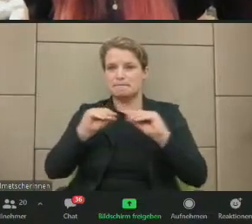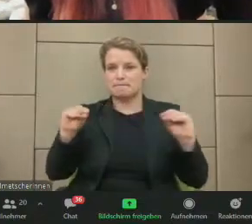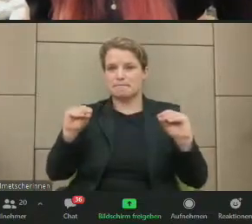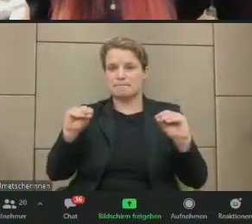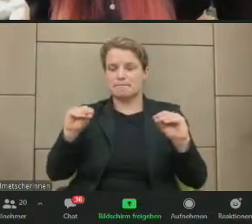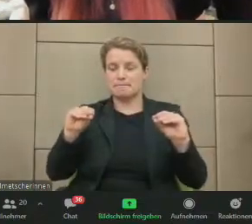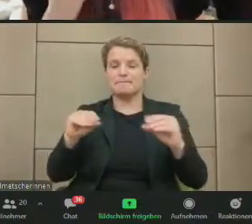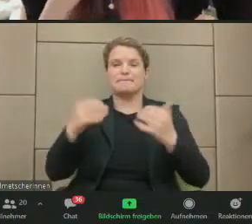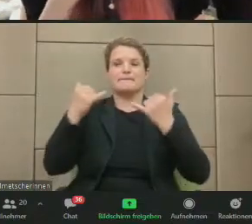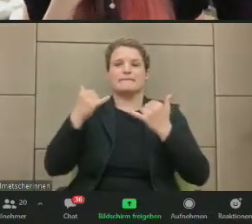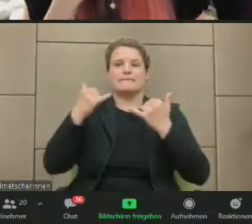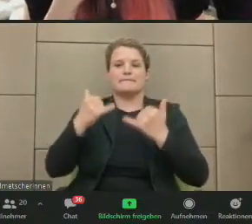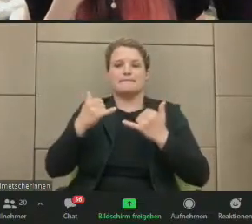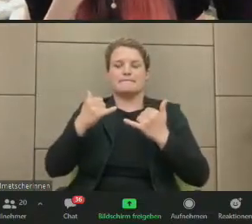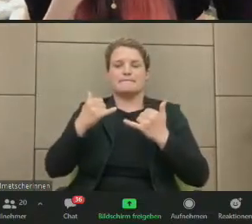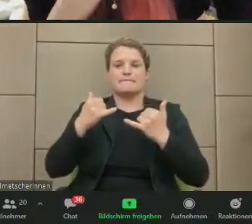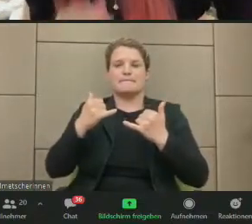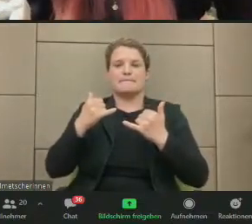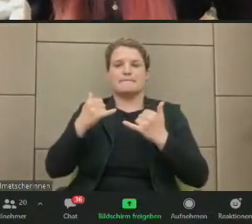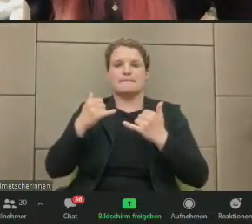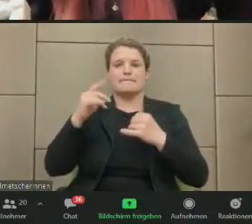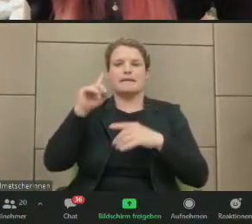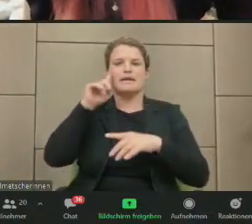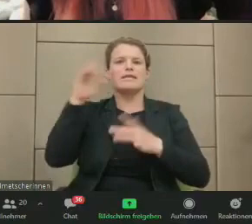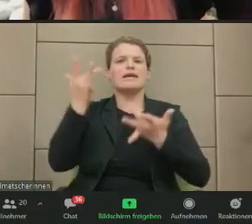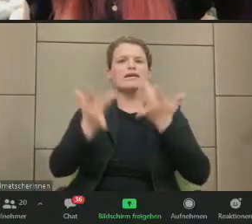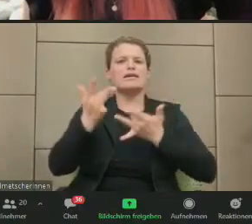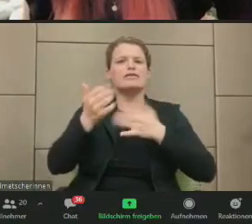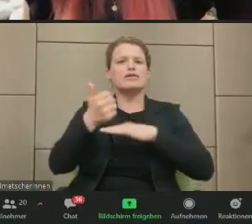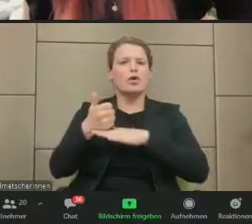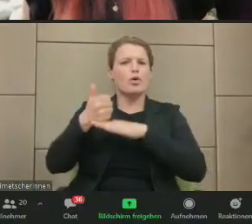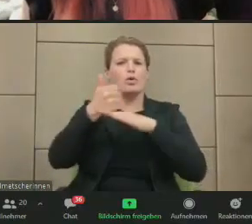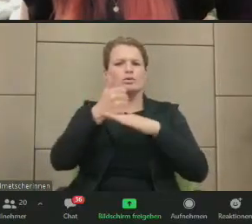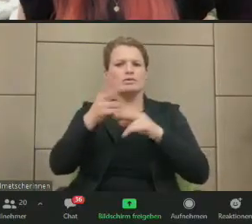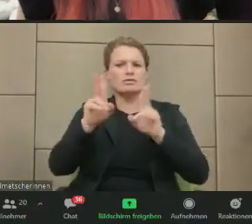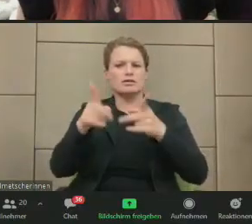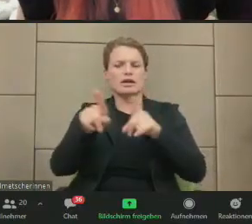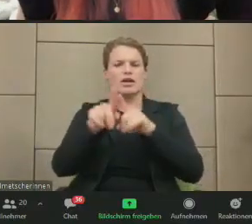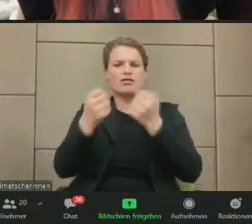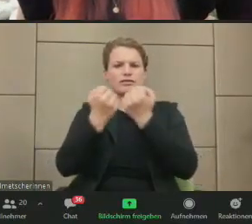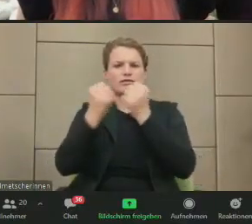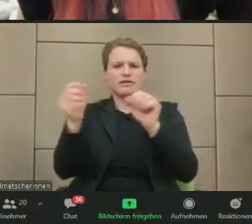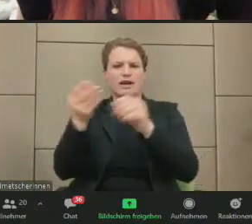Ich denke, als Host könnt ihr ihn auch freischalten. Ah.